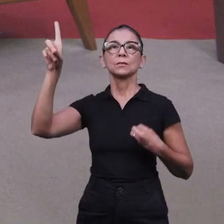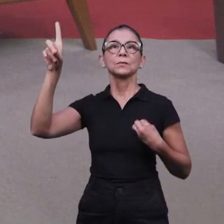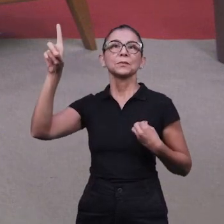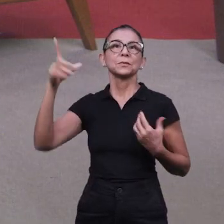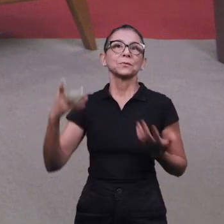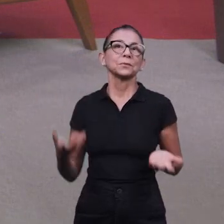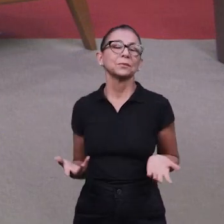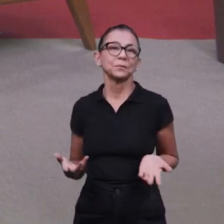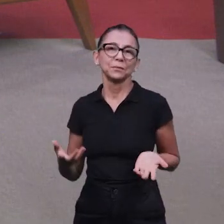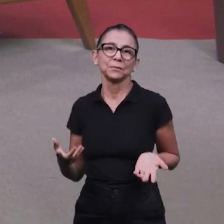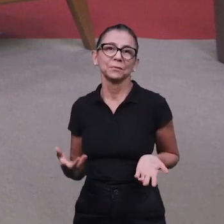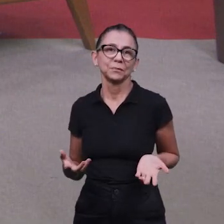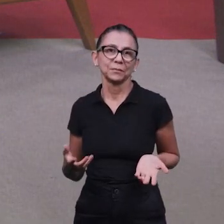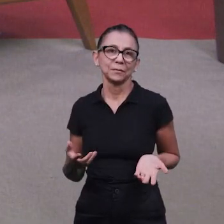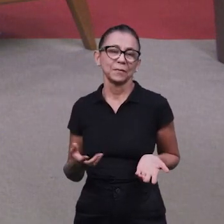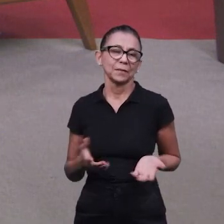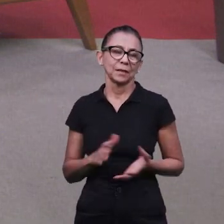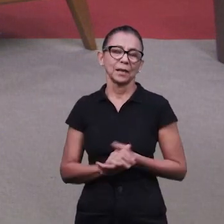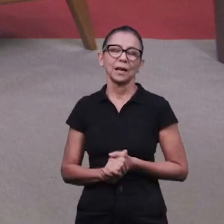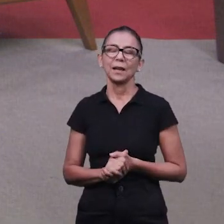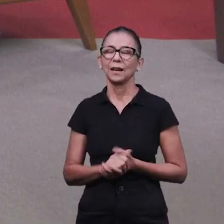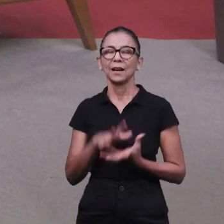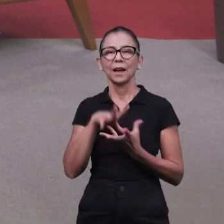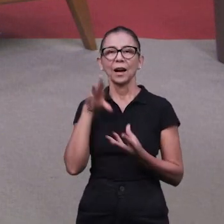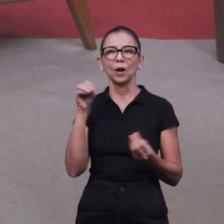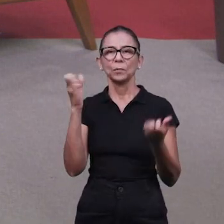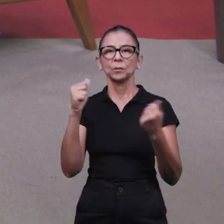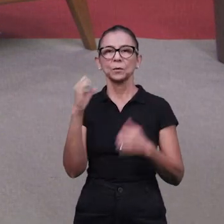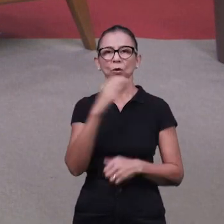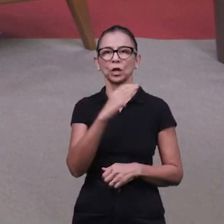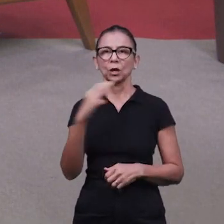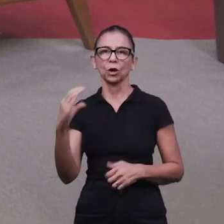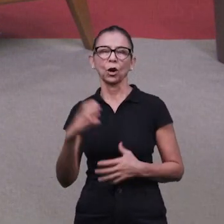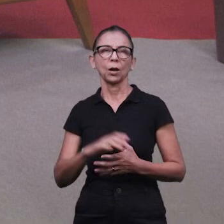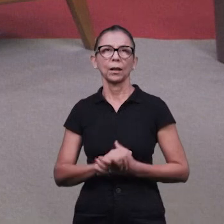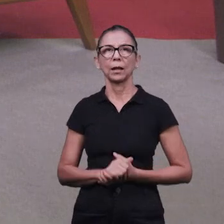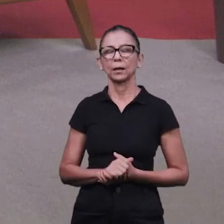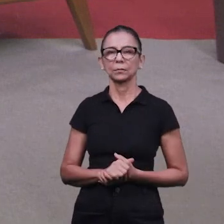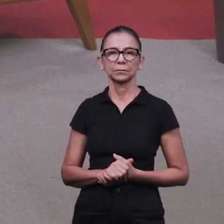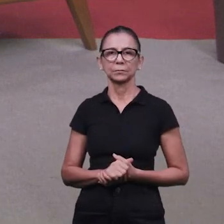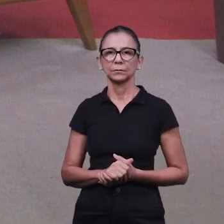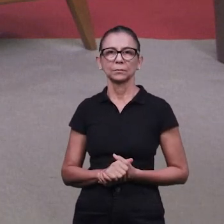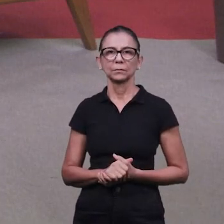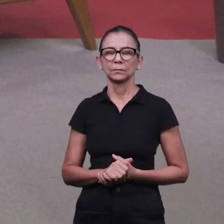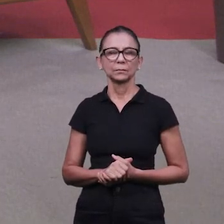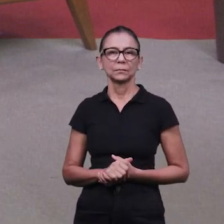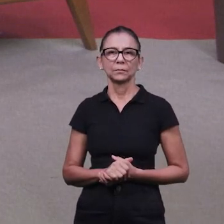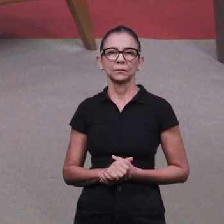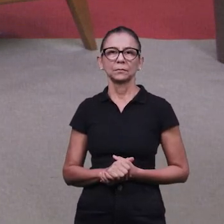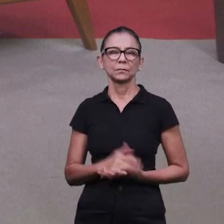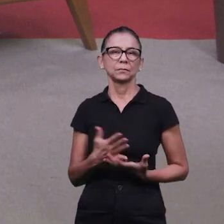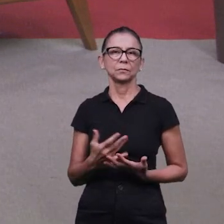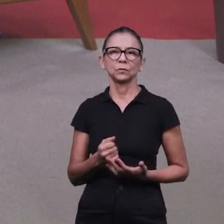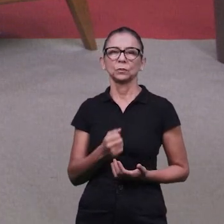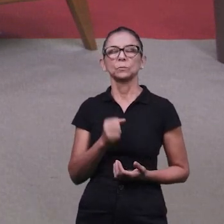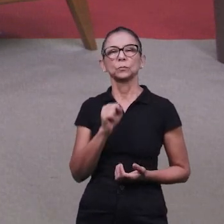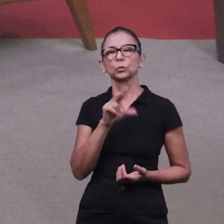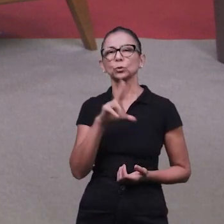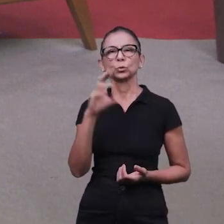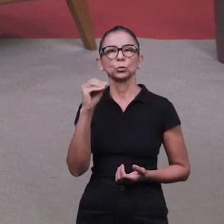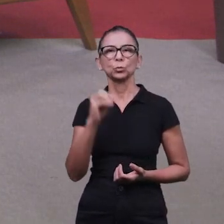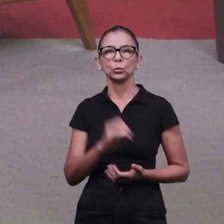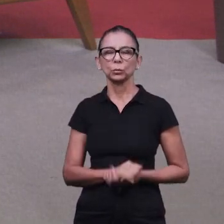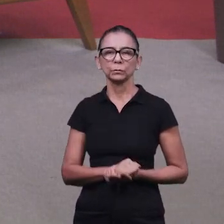Donc il n'y a aucun problème. Je vais dire ici, l'âme n'est pas assoiffée de Coca-Cola. L'âme n'est pas assoiffée de